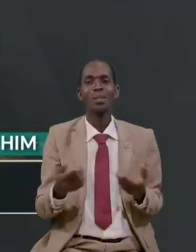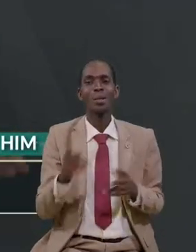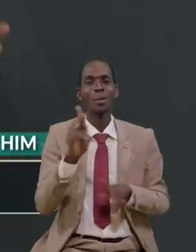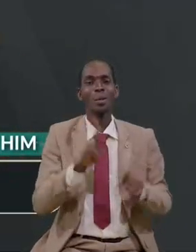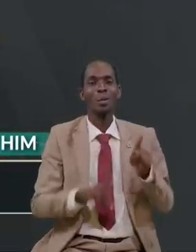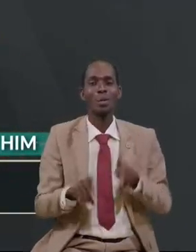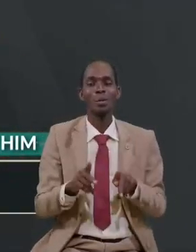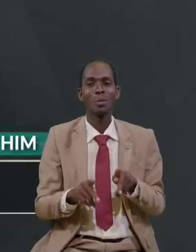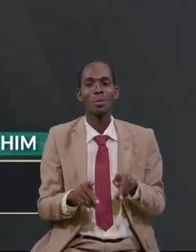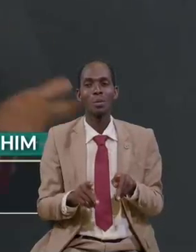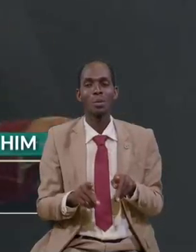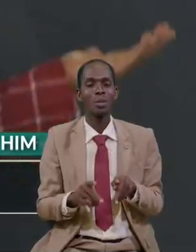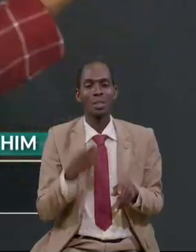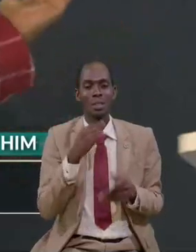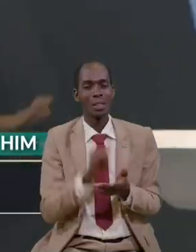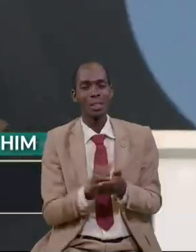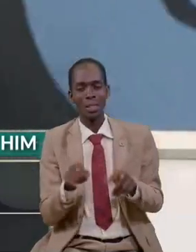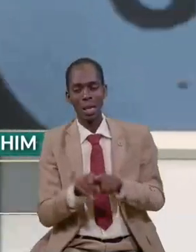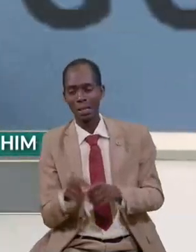vous serez comme ci, comme ça.